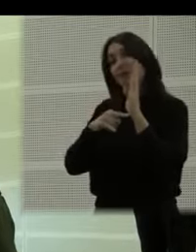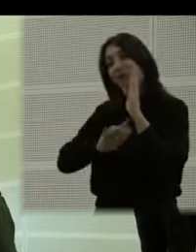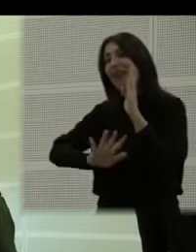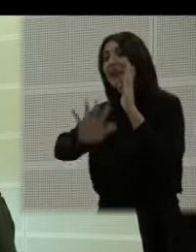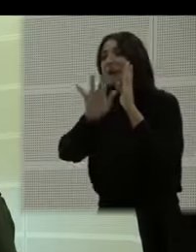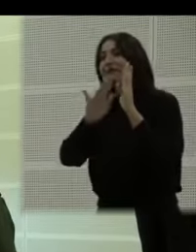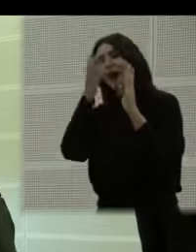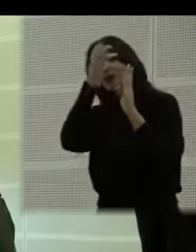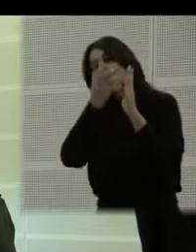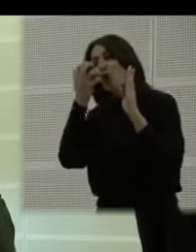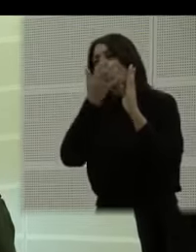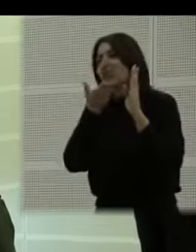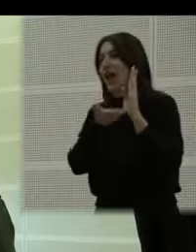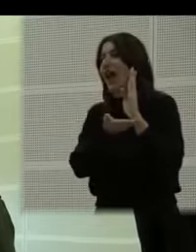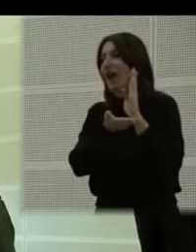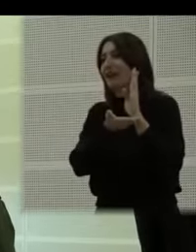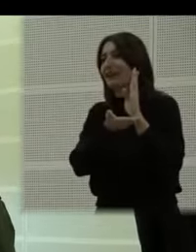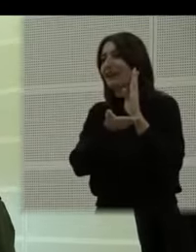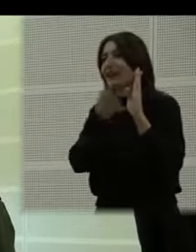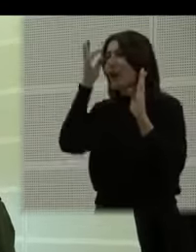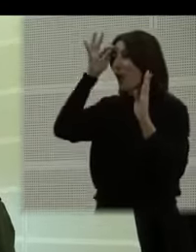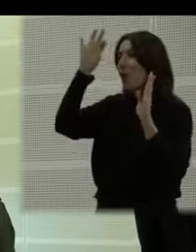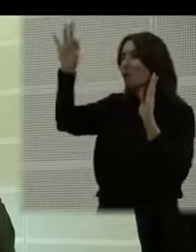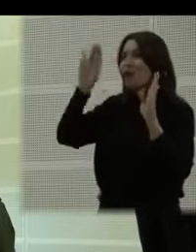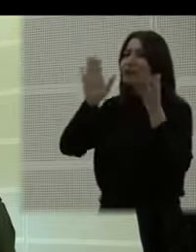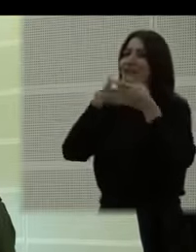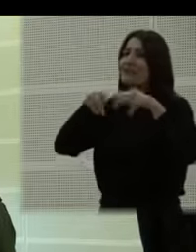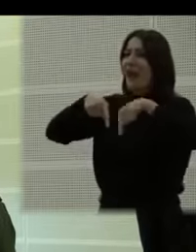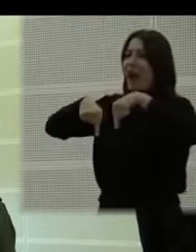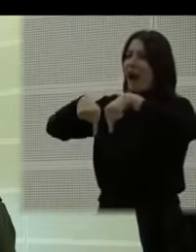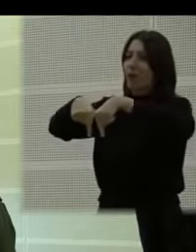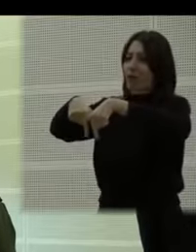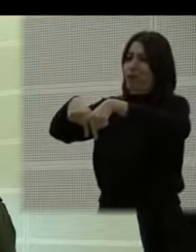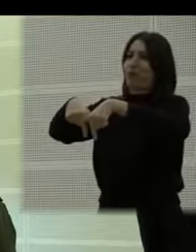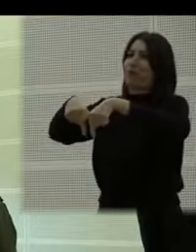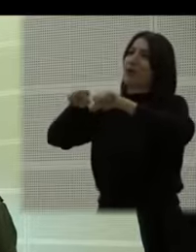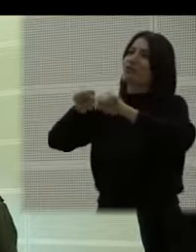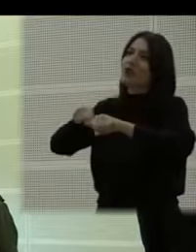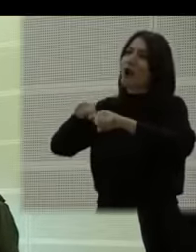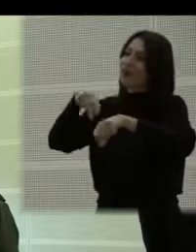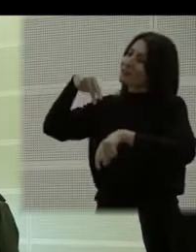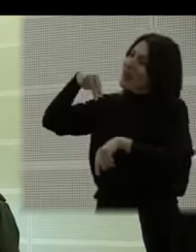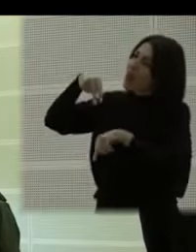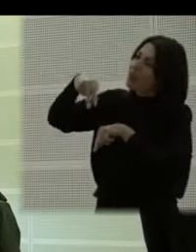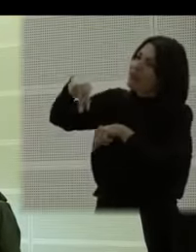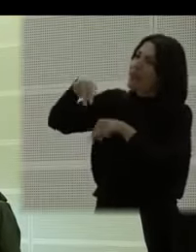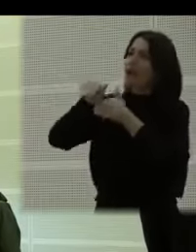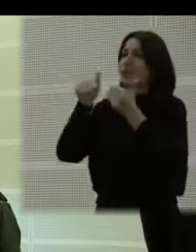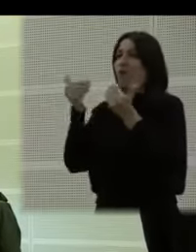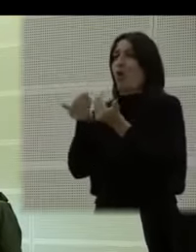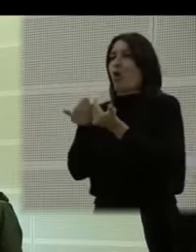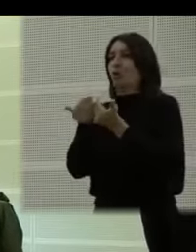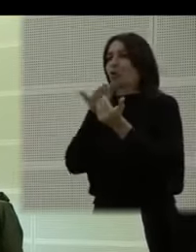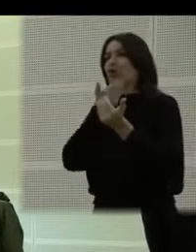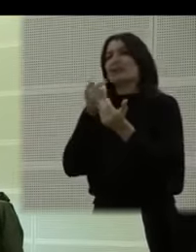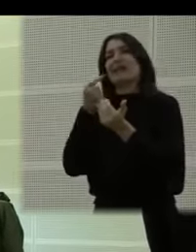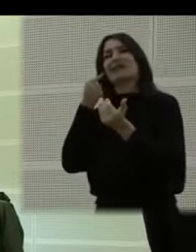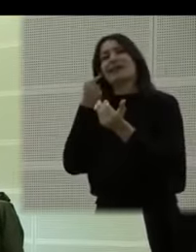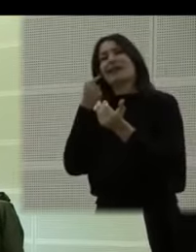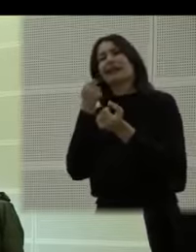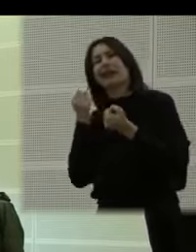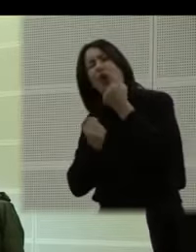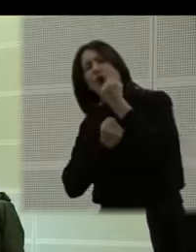sognare di un giorno di avere due gambe che possano camminare su questo mondo senza sentire il